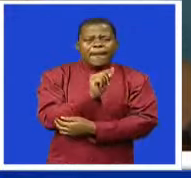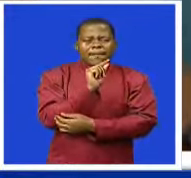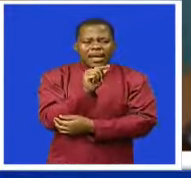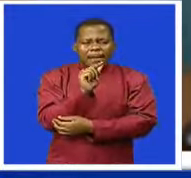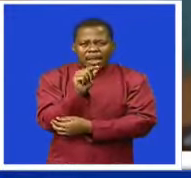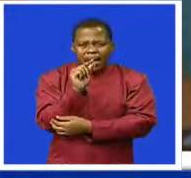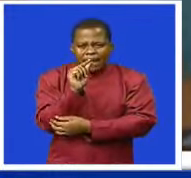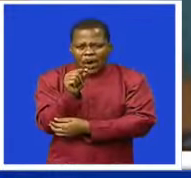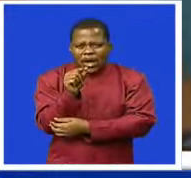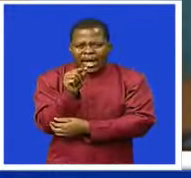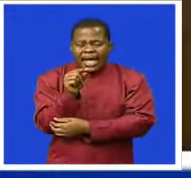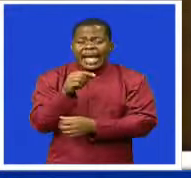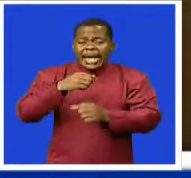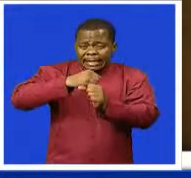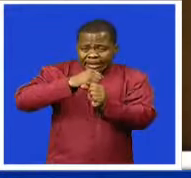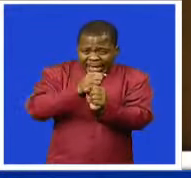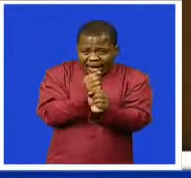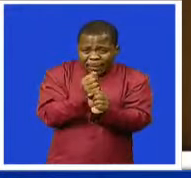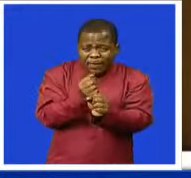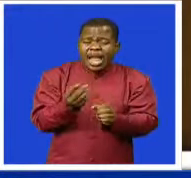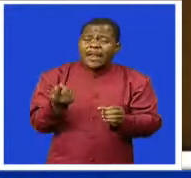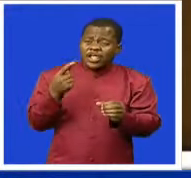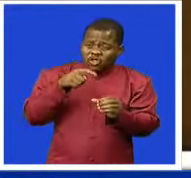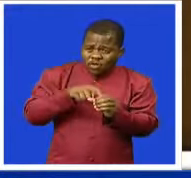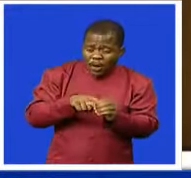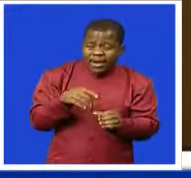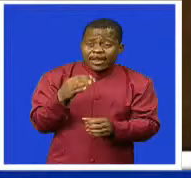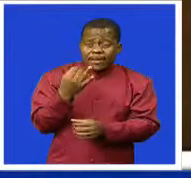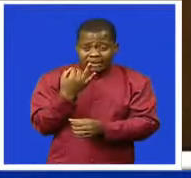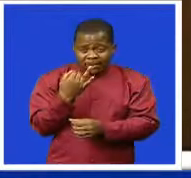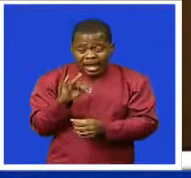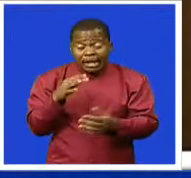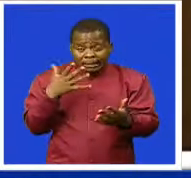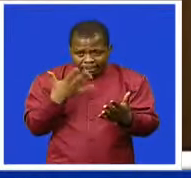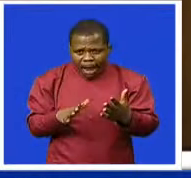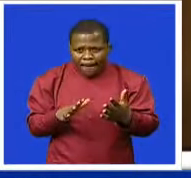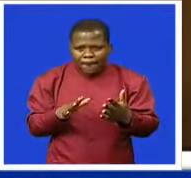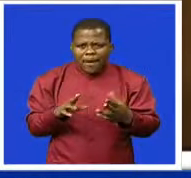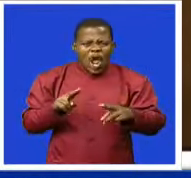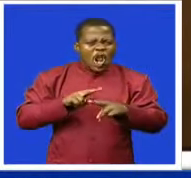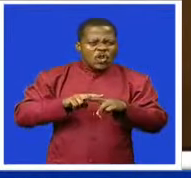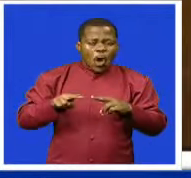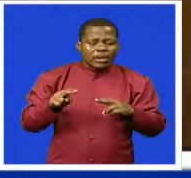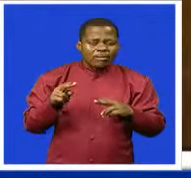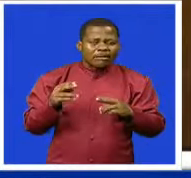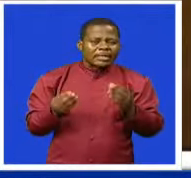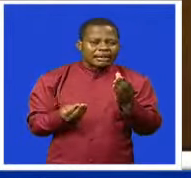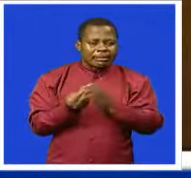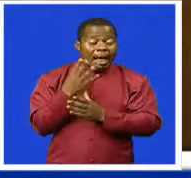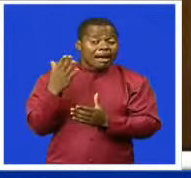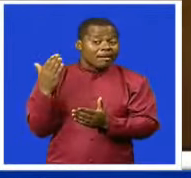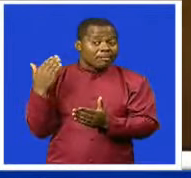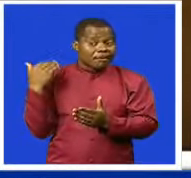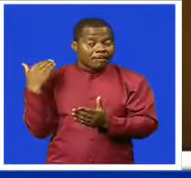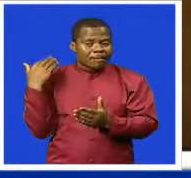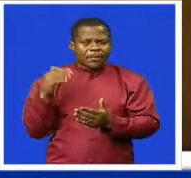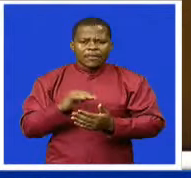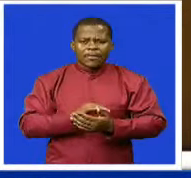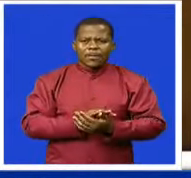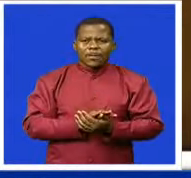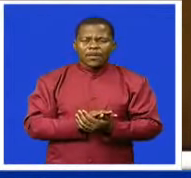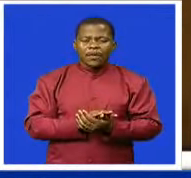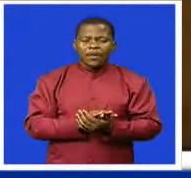kuhambiswa embili imigomo nemithetho yetemshwalensi. Lokucukethwe ngumthetho losachitshelwe we-Members